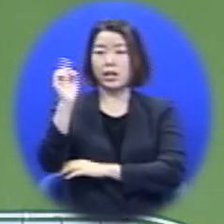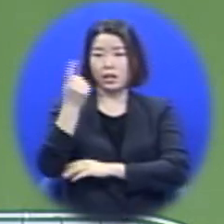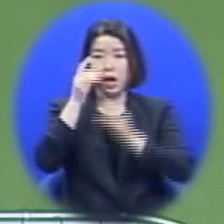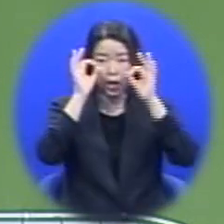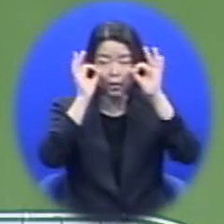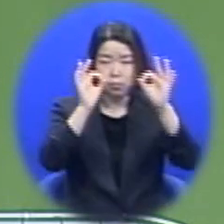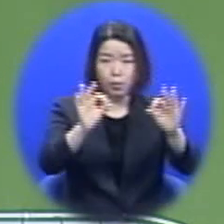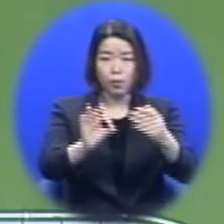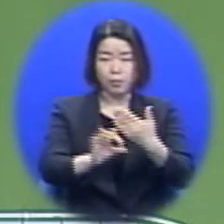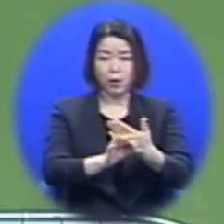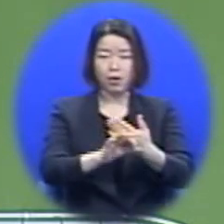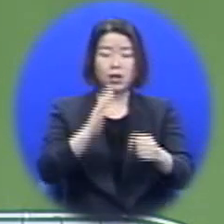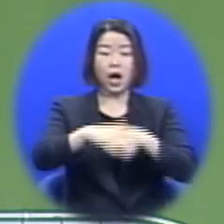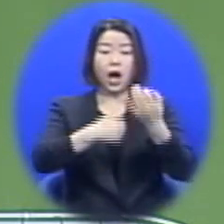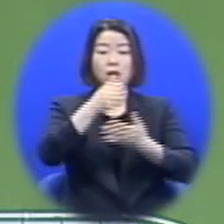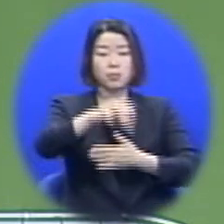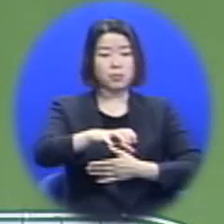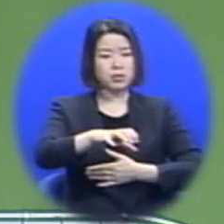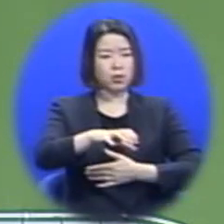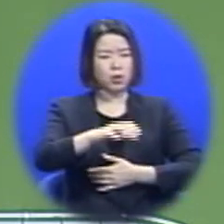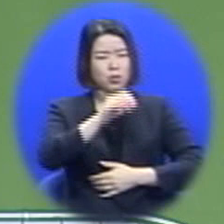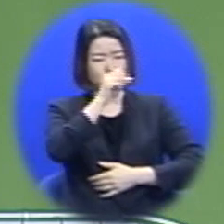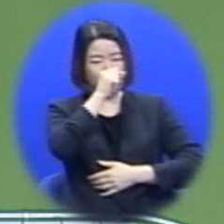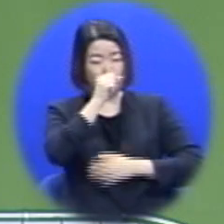그들이 그렇게 좋은 사람들이 아니었습니다.